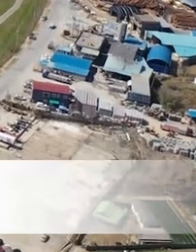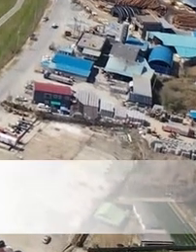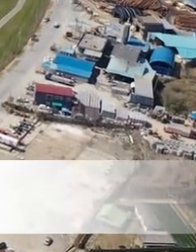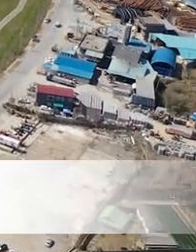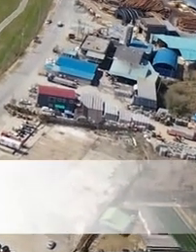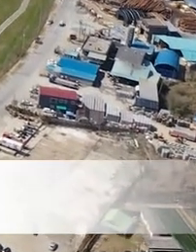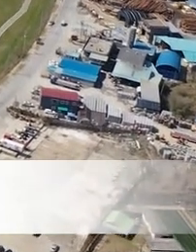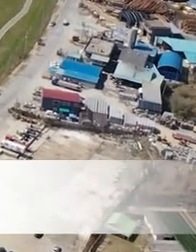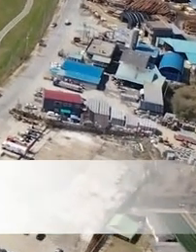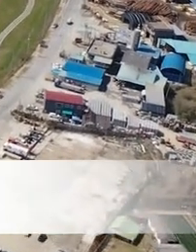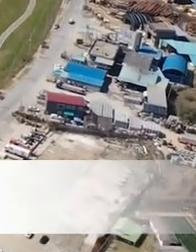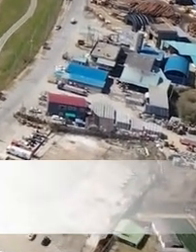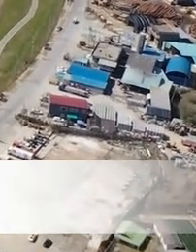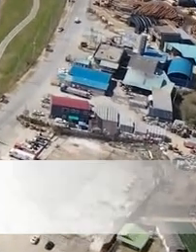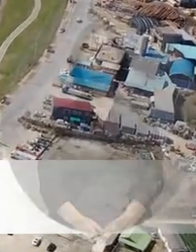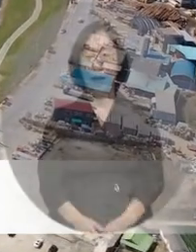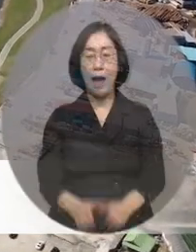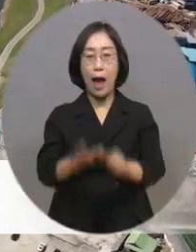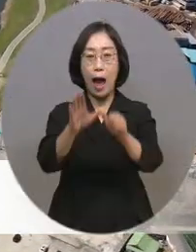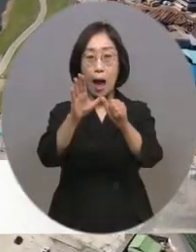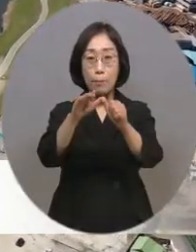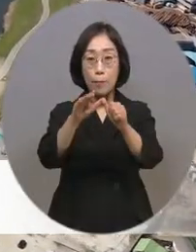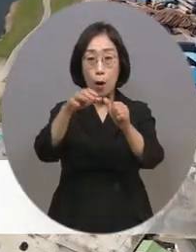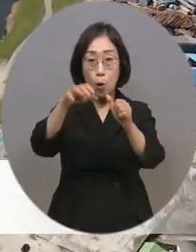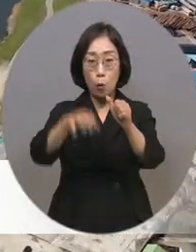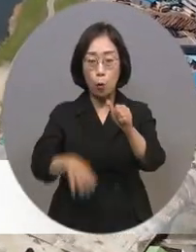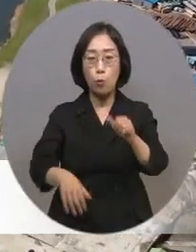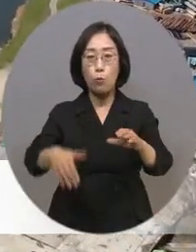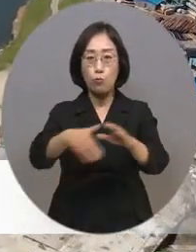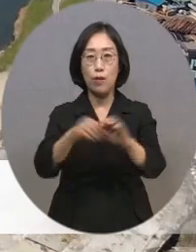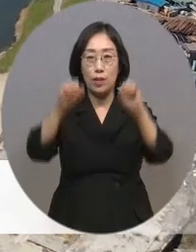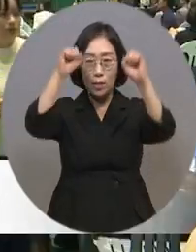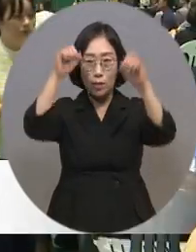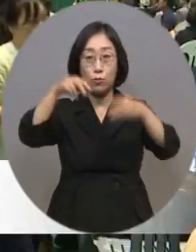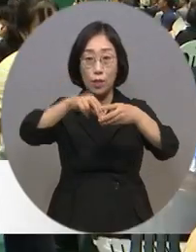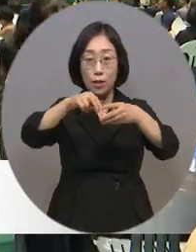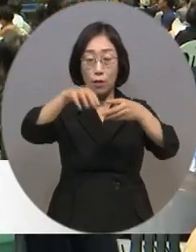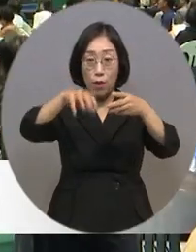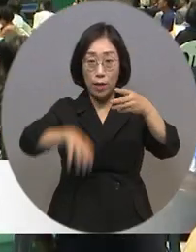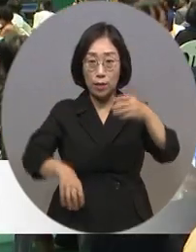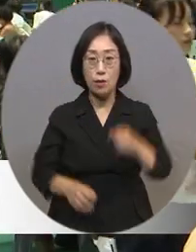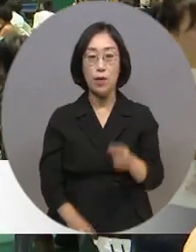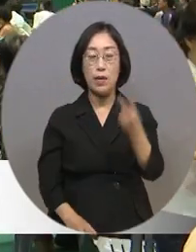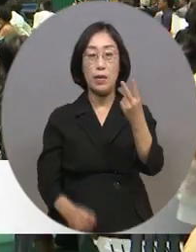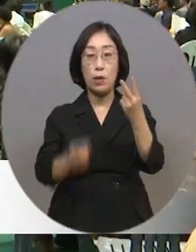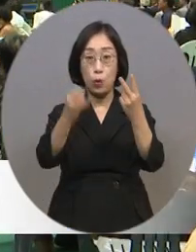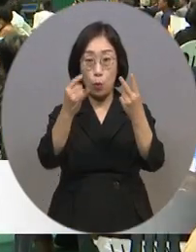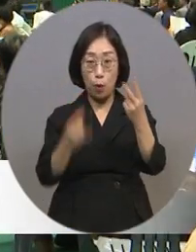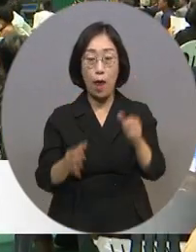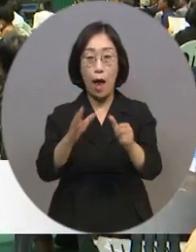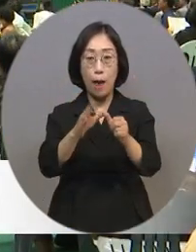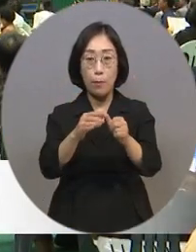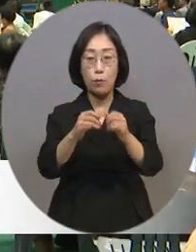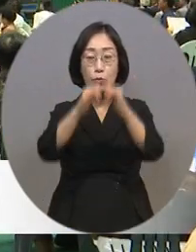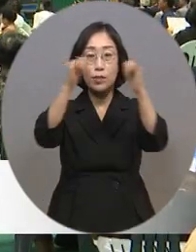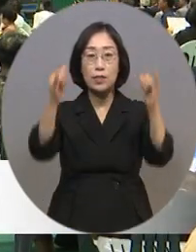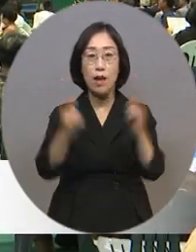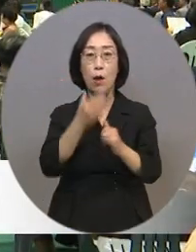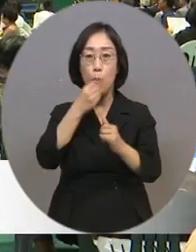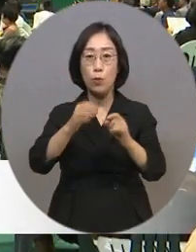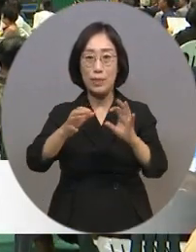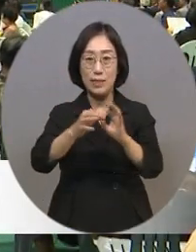벌써 1년이 지났습니다. 한평군이 문화체육센터 체육관에서 제2회 한평군 사회복지의 날